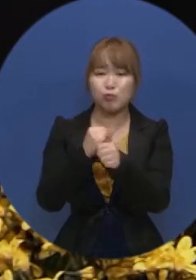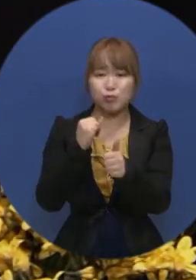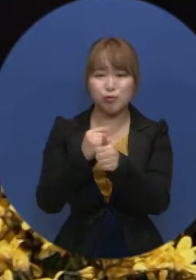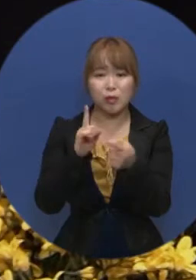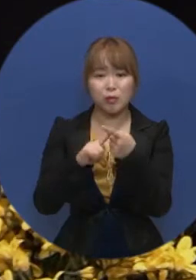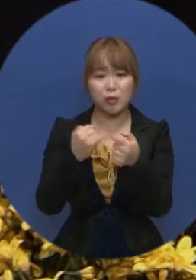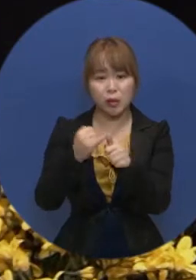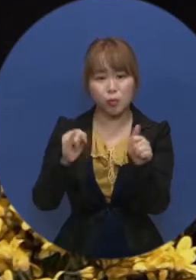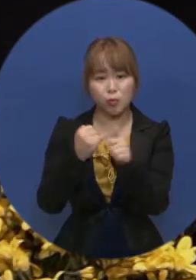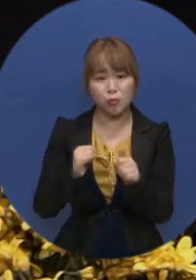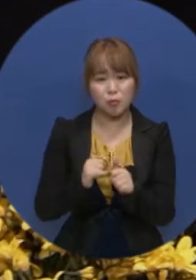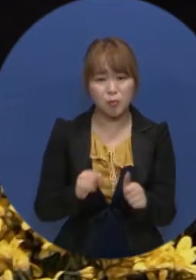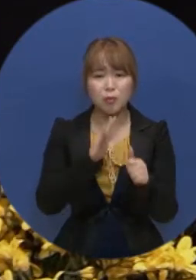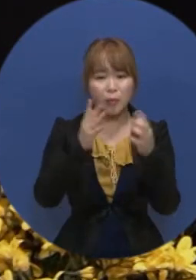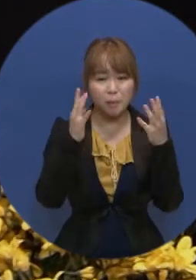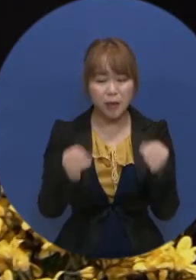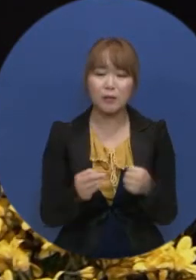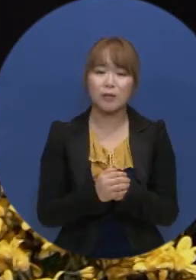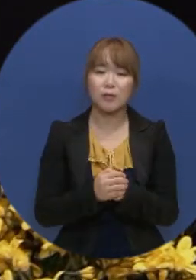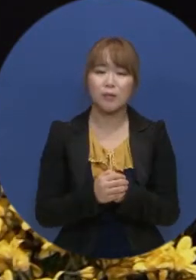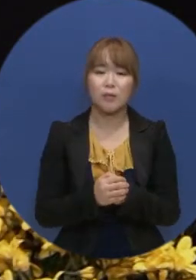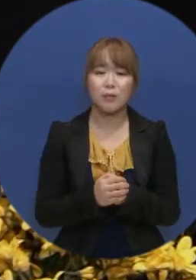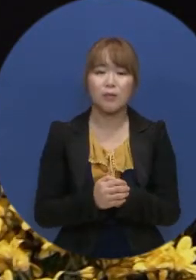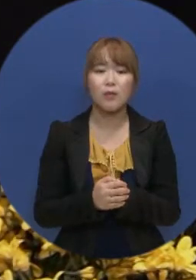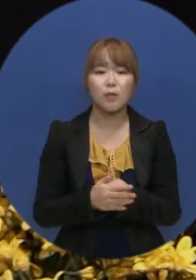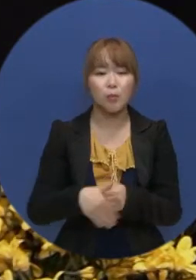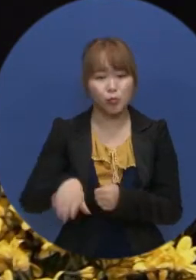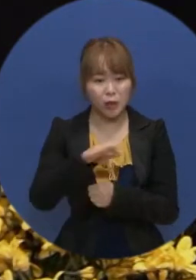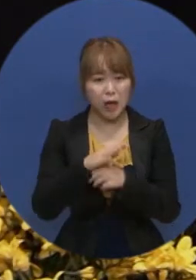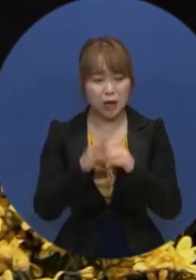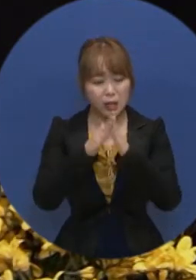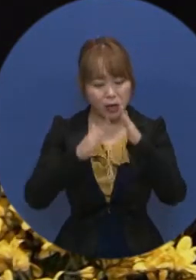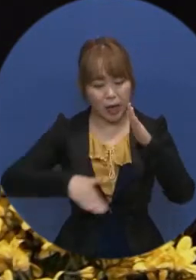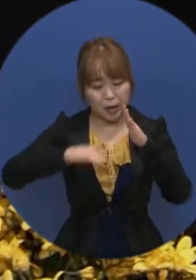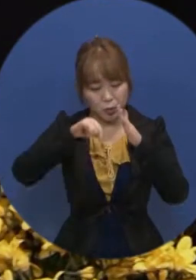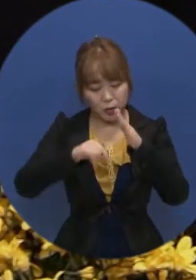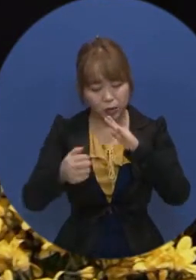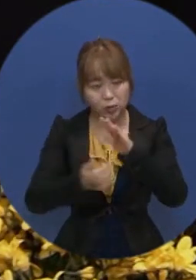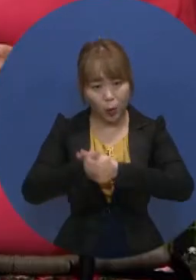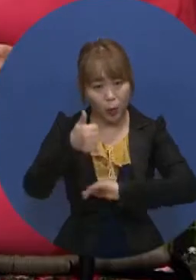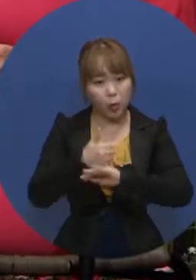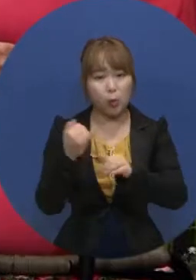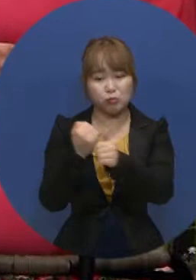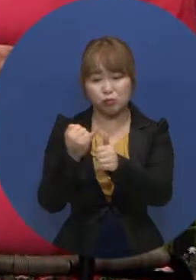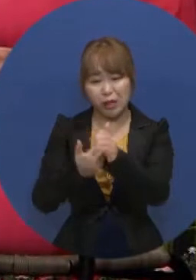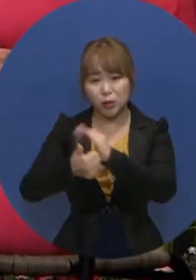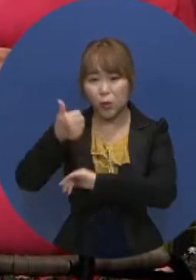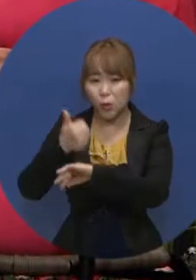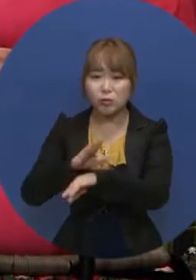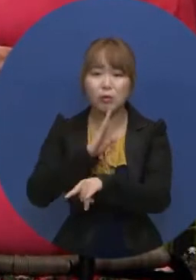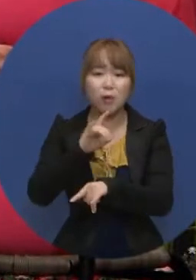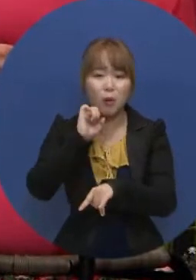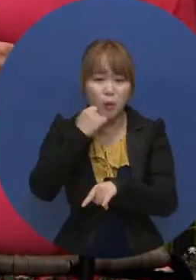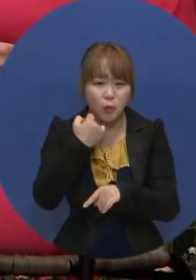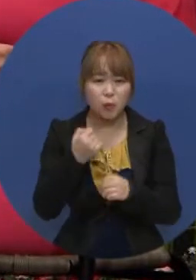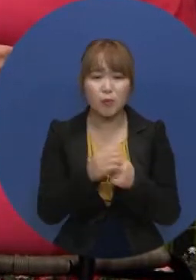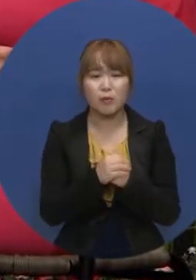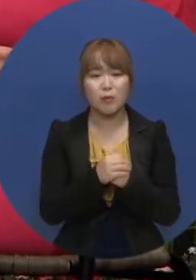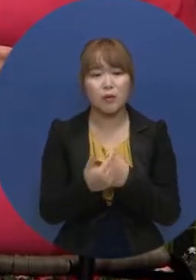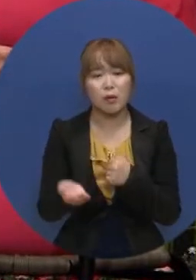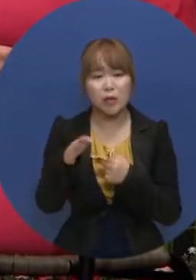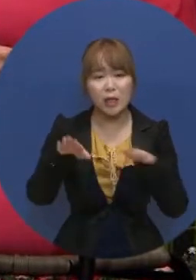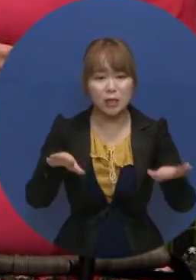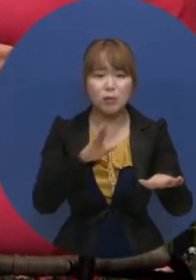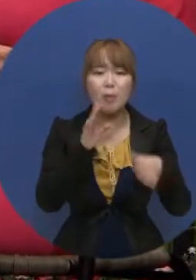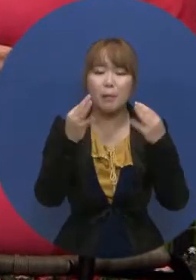요즘에는 이혼하는 부부들이 너무 많은데요. 네. 우리가 가정이 성공하고 부부가 성공한다는 게 쉽지가 않잖아요. 네. 근데 지금